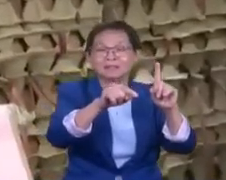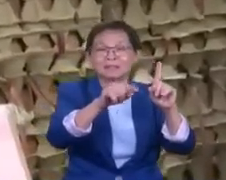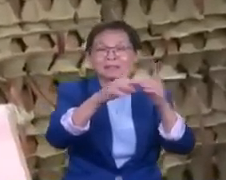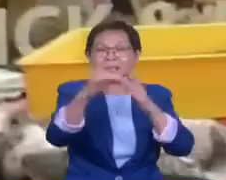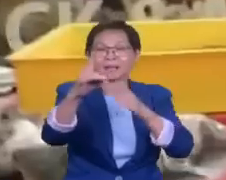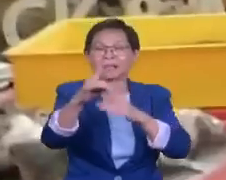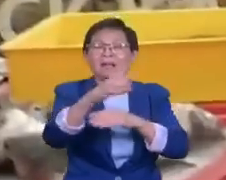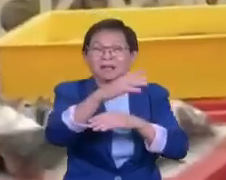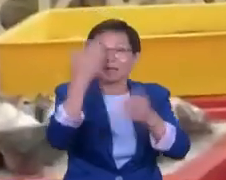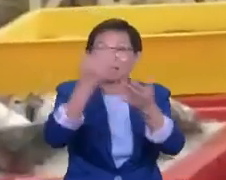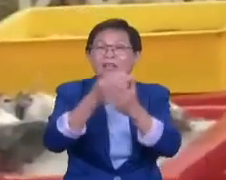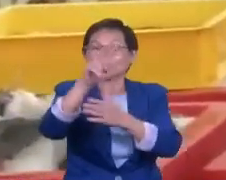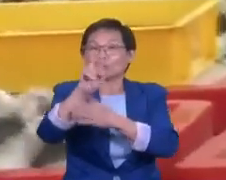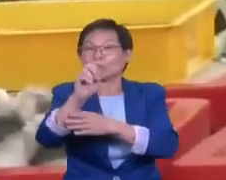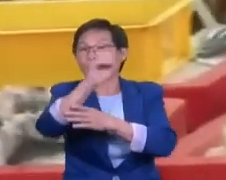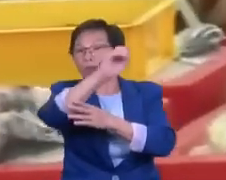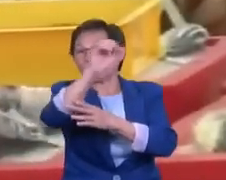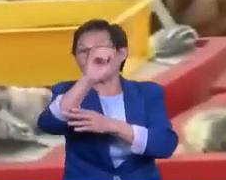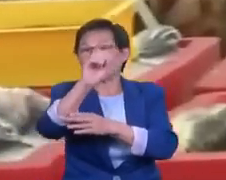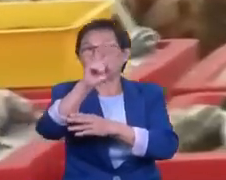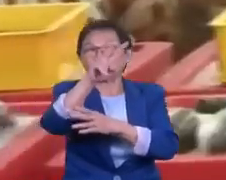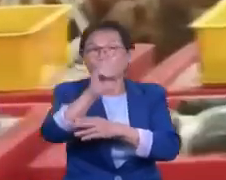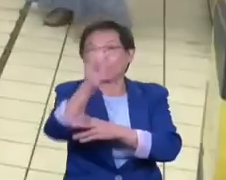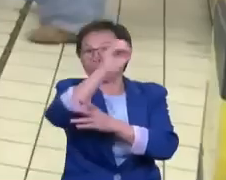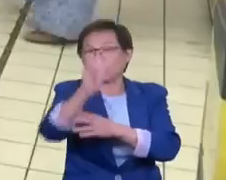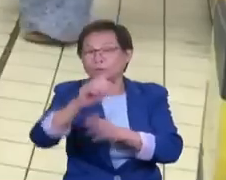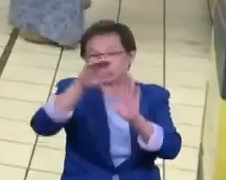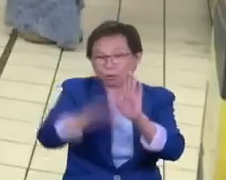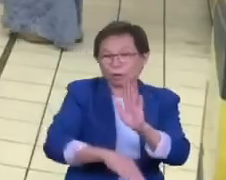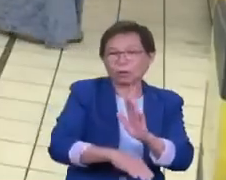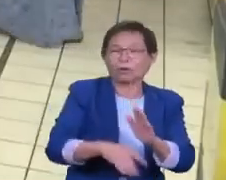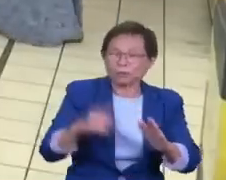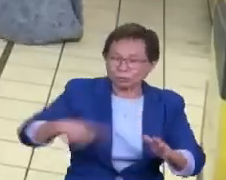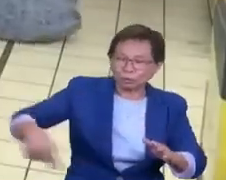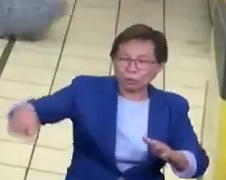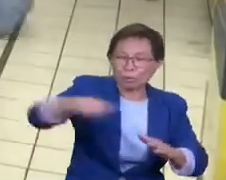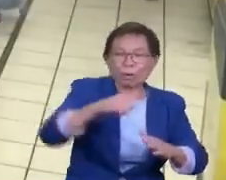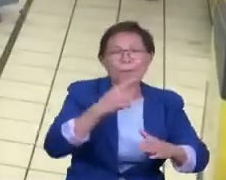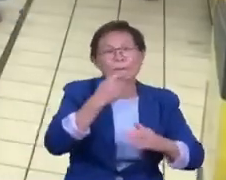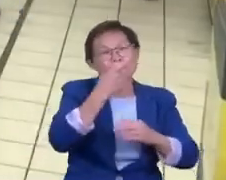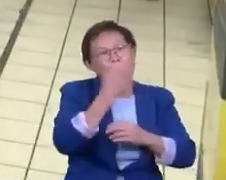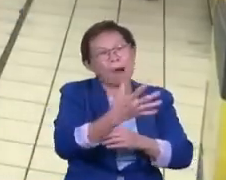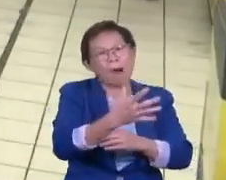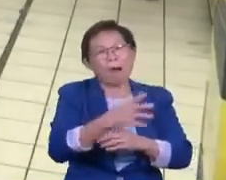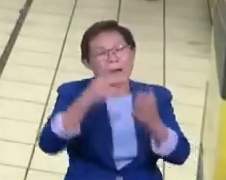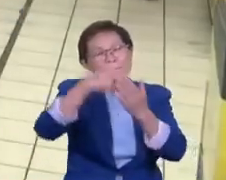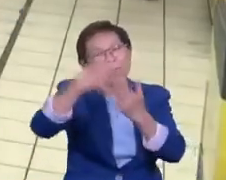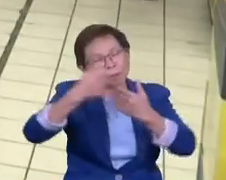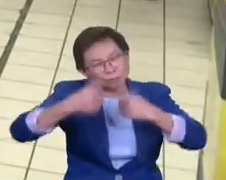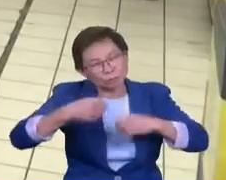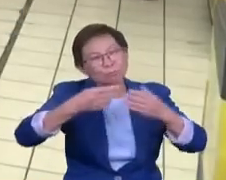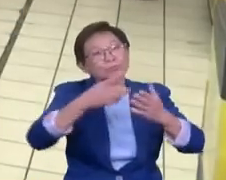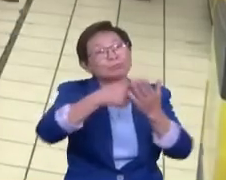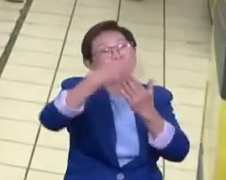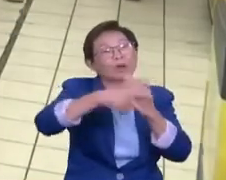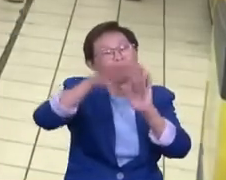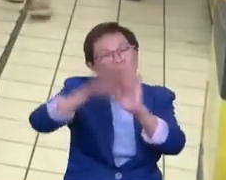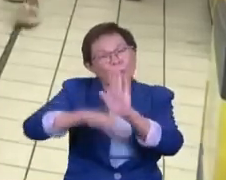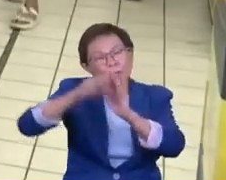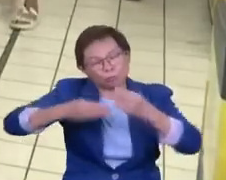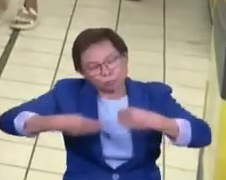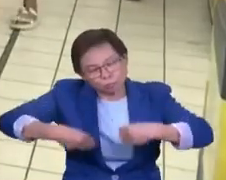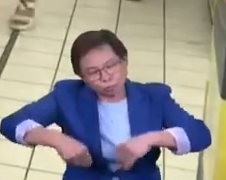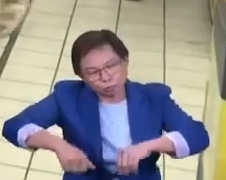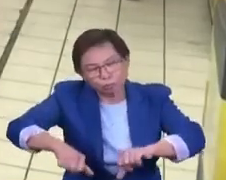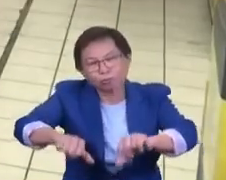rata-rata orang ramai ditemui daripada media menyatakan hasrat mereka agar program jualan ini diteruskan sampai bila-bila bagi